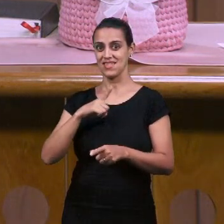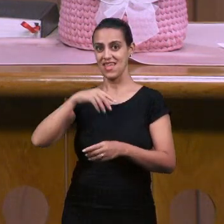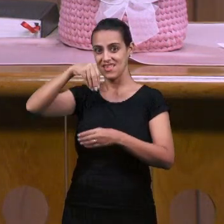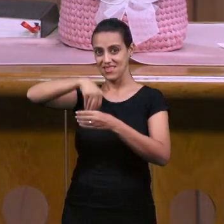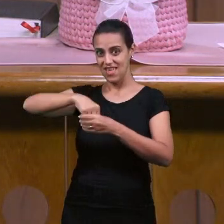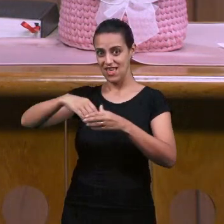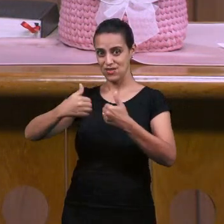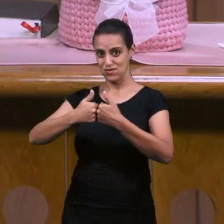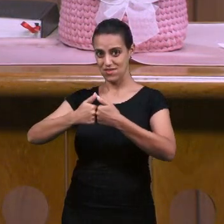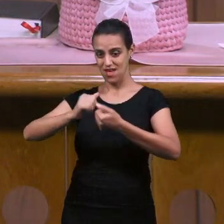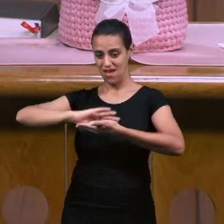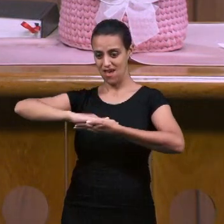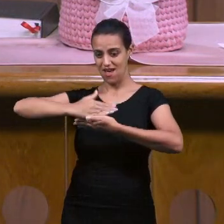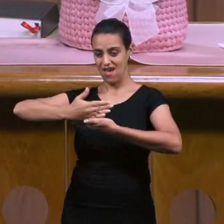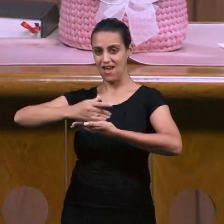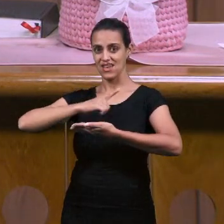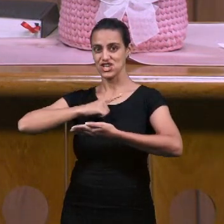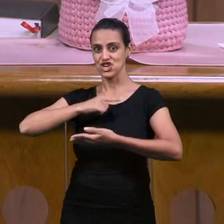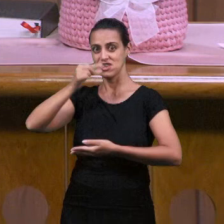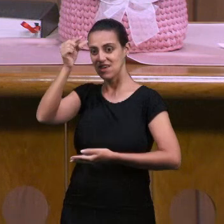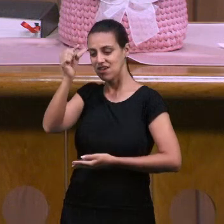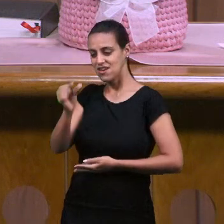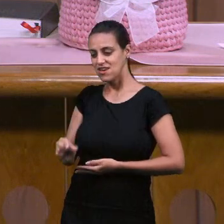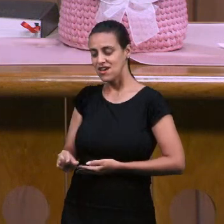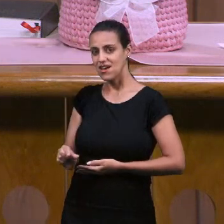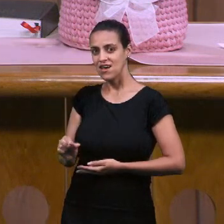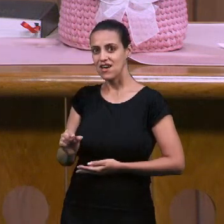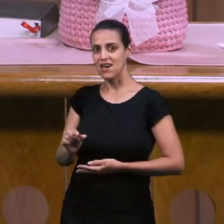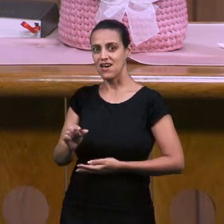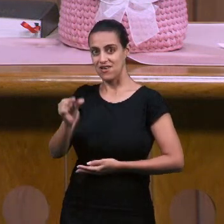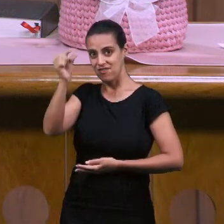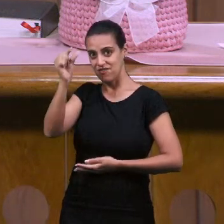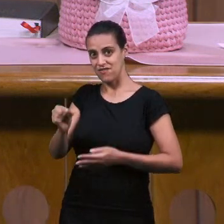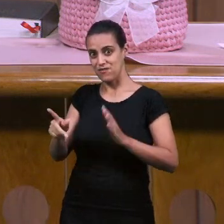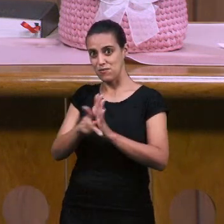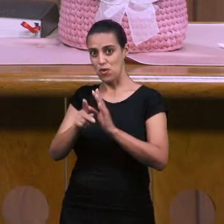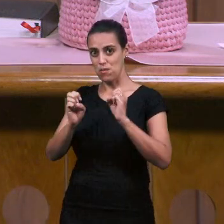d'Aaron qui était dans l'arche, la vérité,